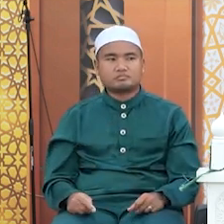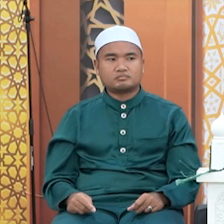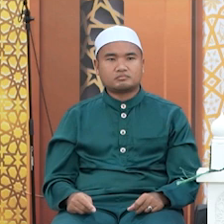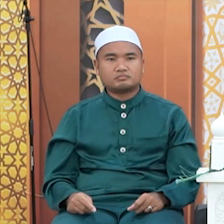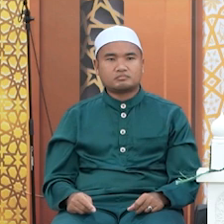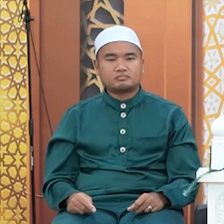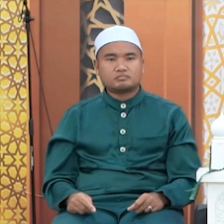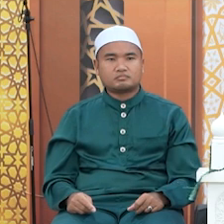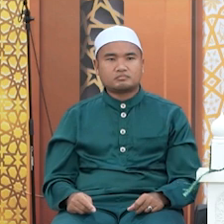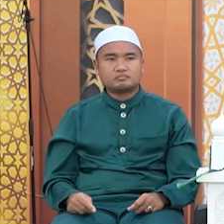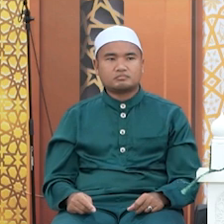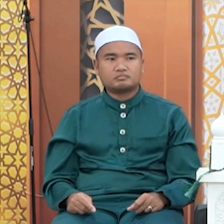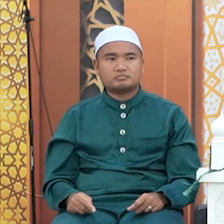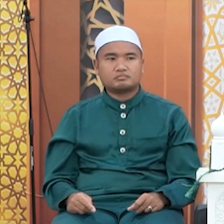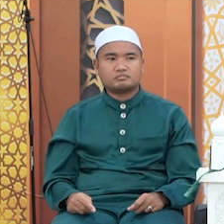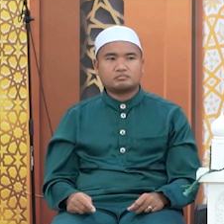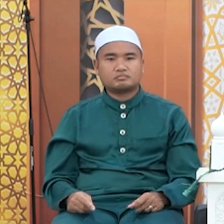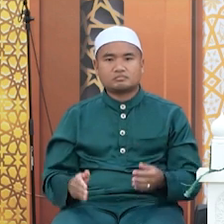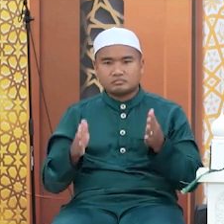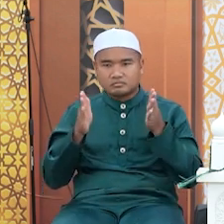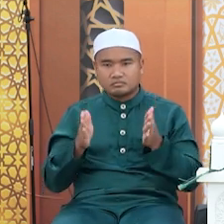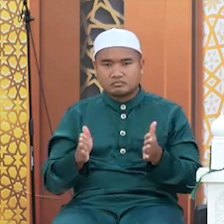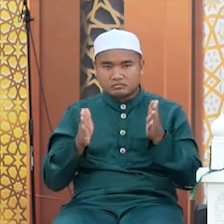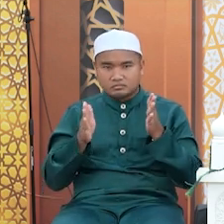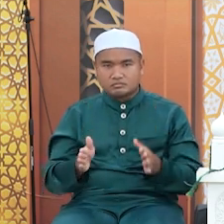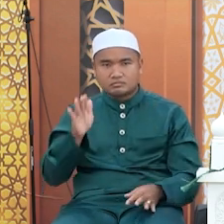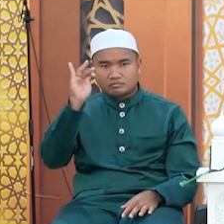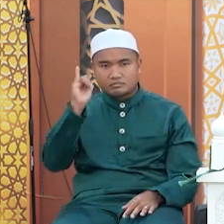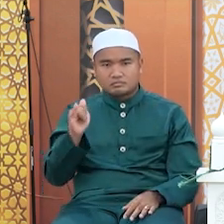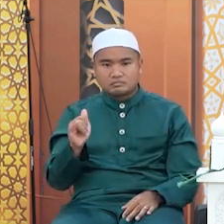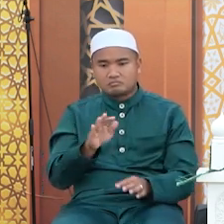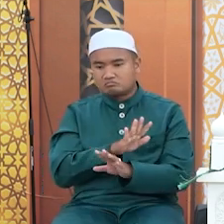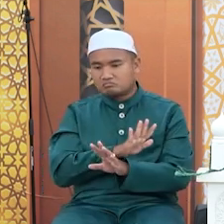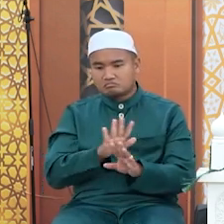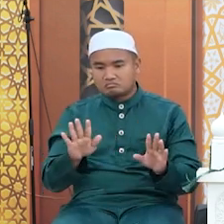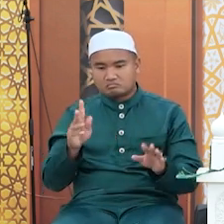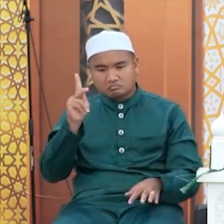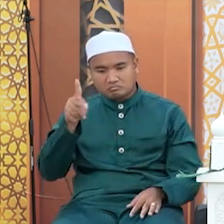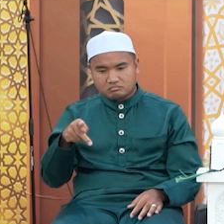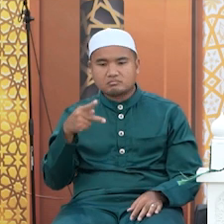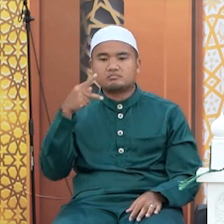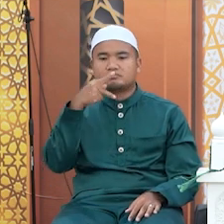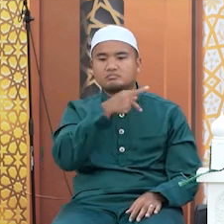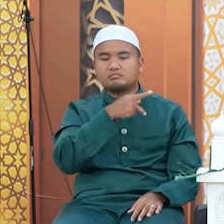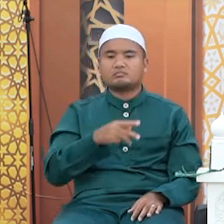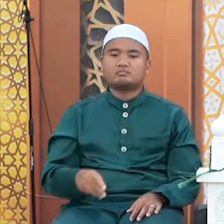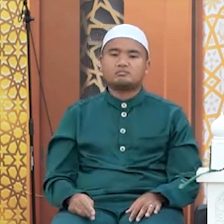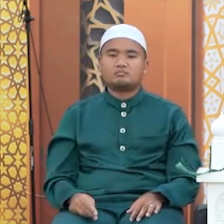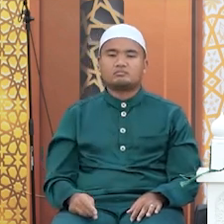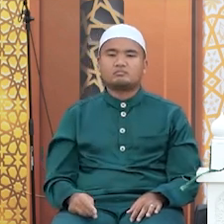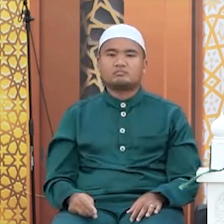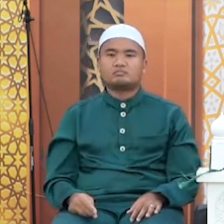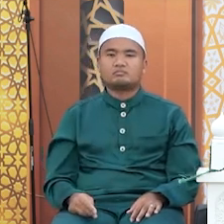yang telah digugurkan kewajiban berpuasa, dalam erti kata lain boleh